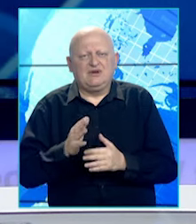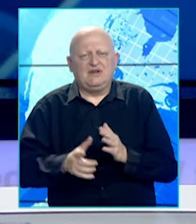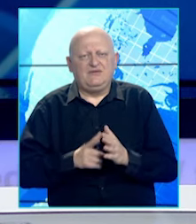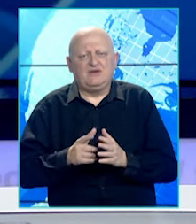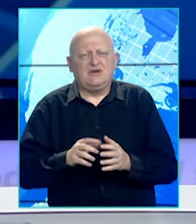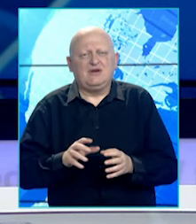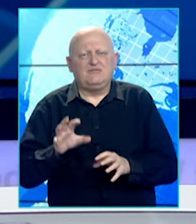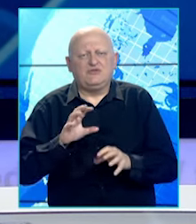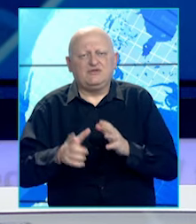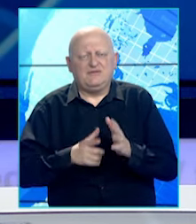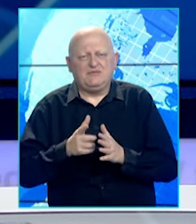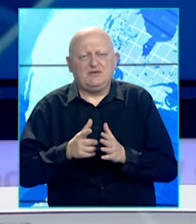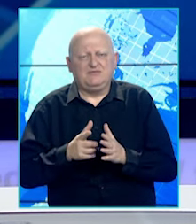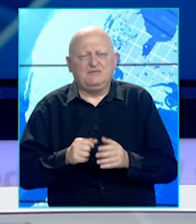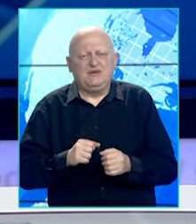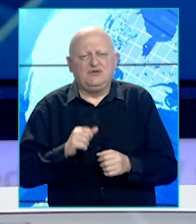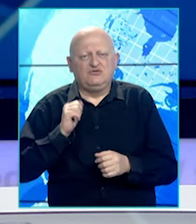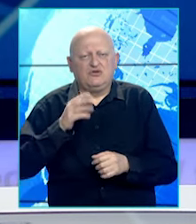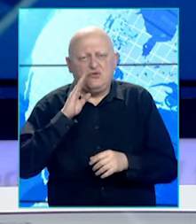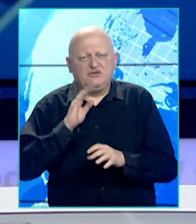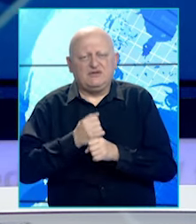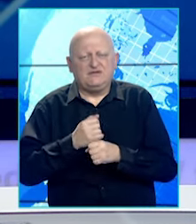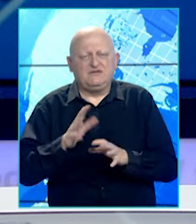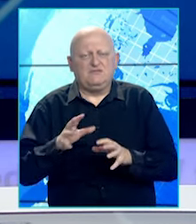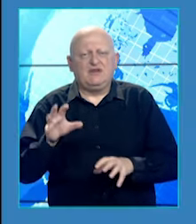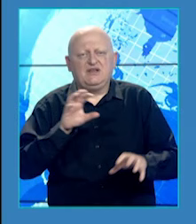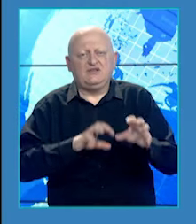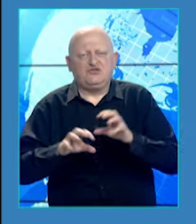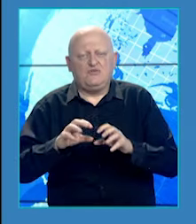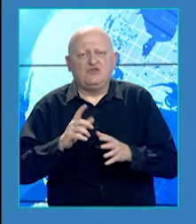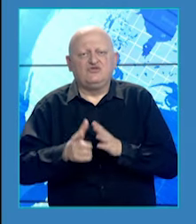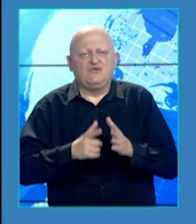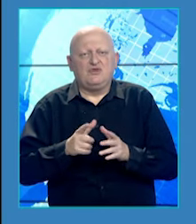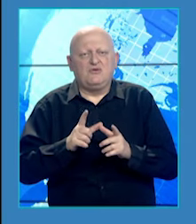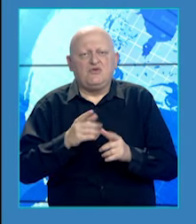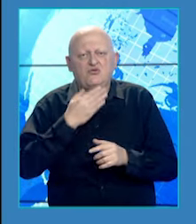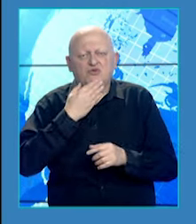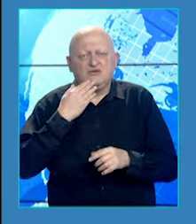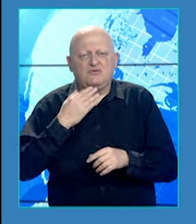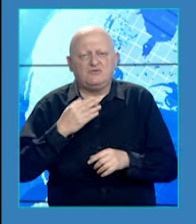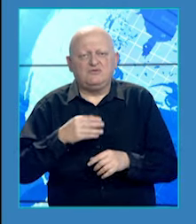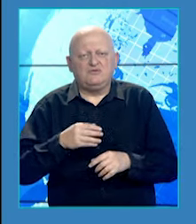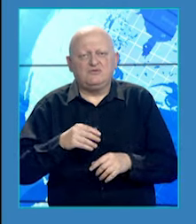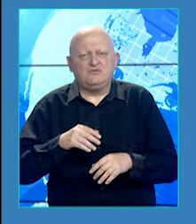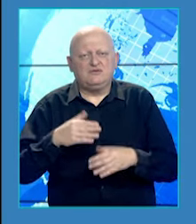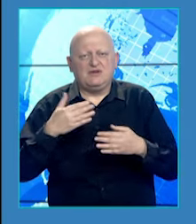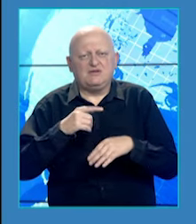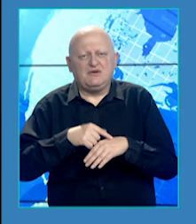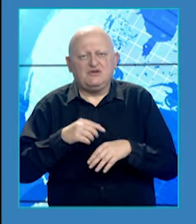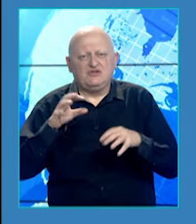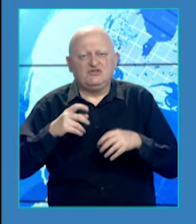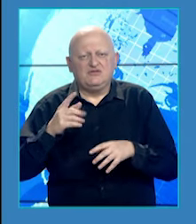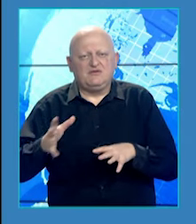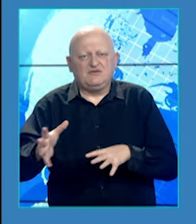Za kraj dnevnika prognoza vremena. Sutra u Bosni i Hercegovini pretežno oblačno vrijeme. U prijepodnevnim i večernjim